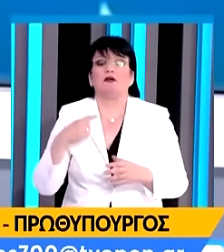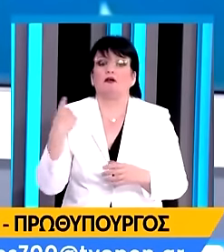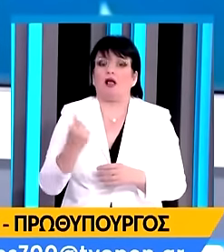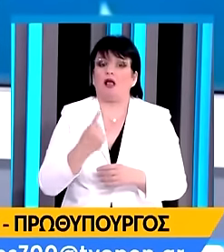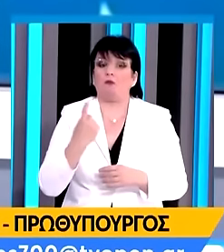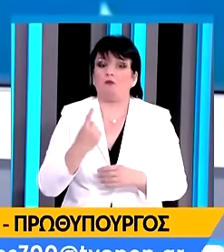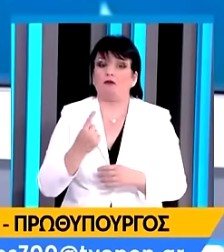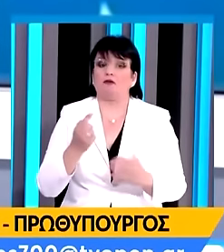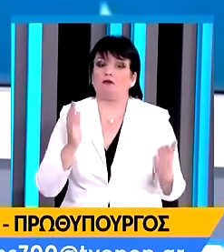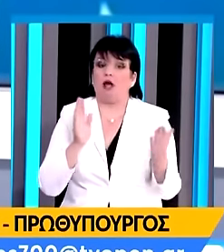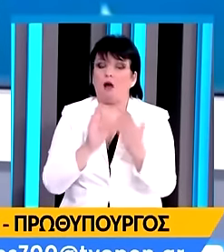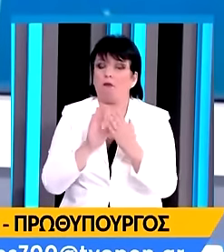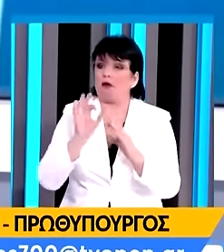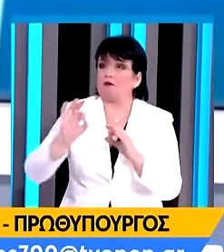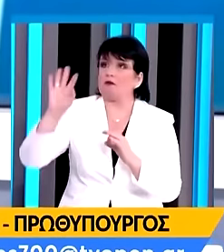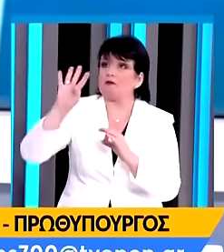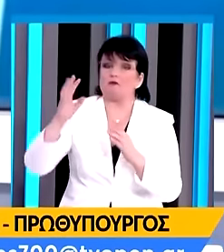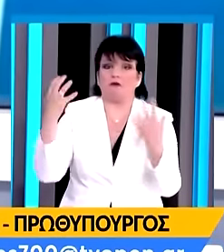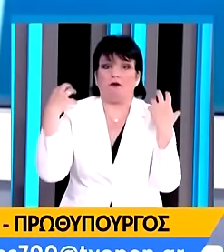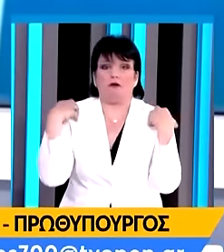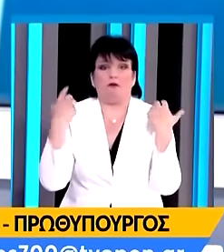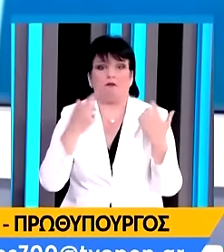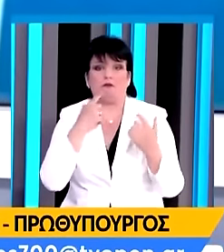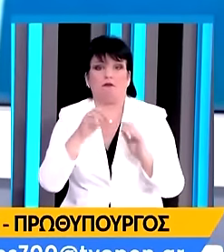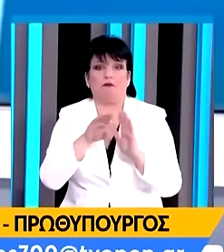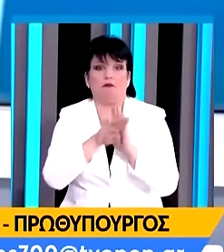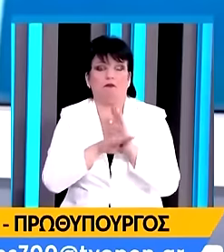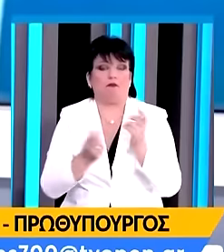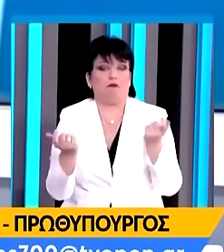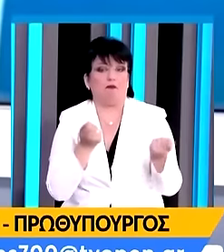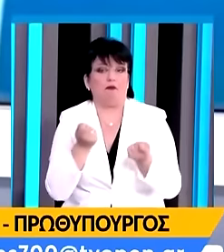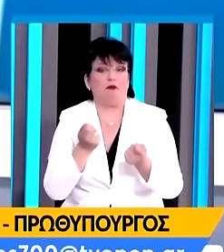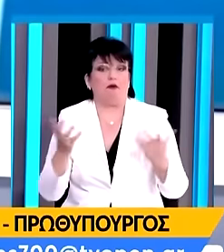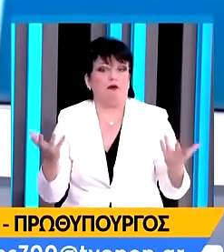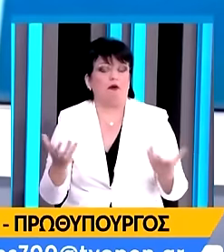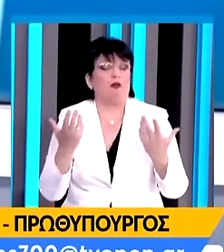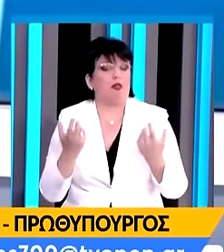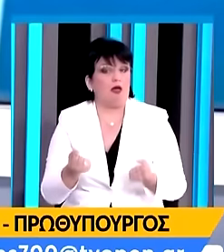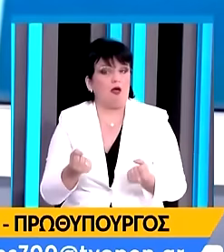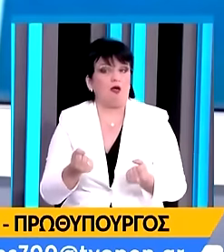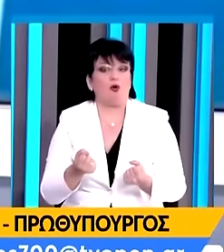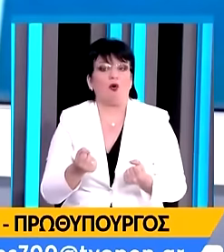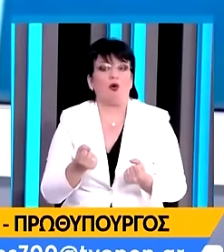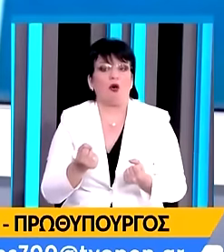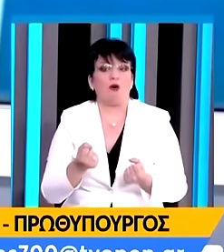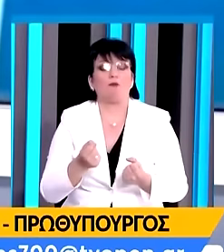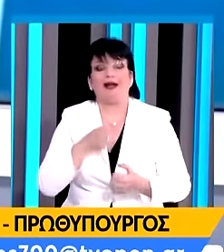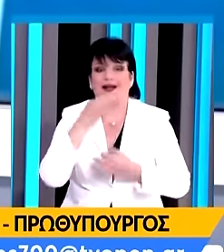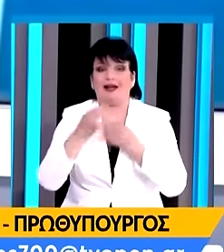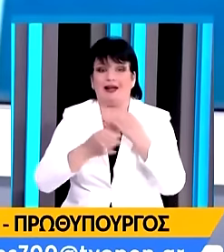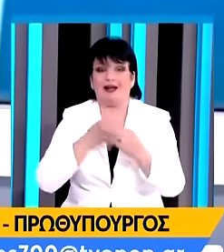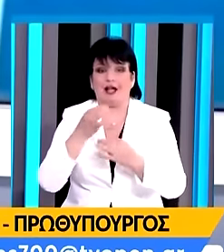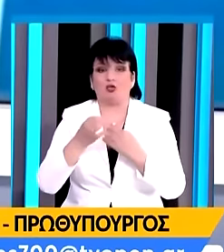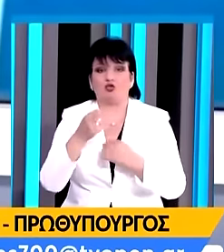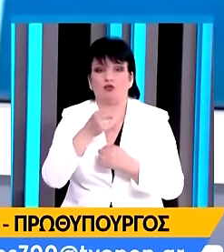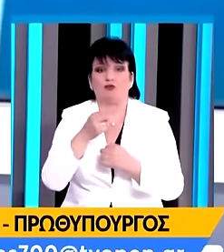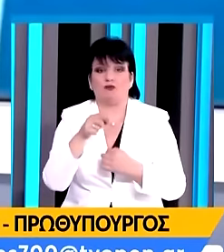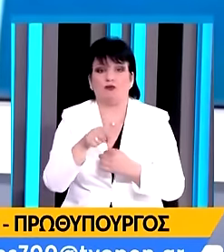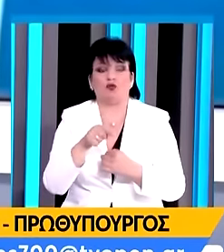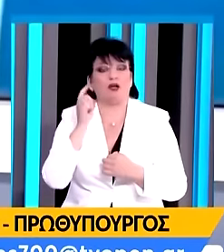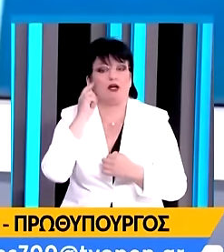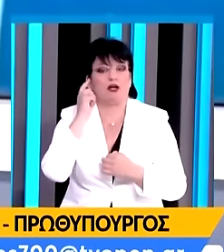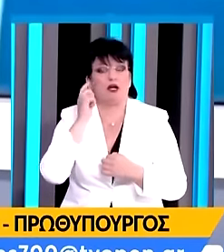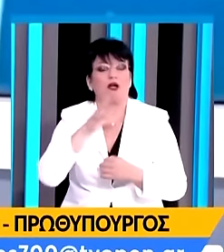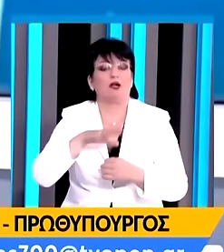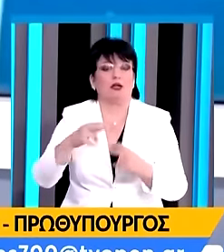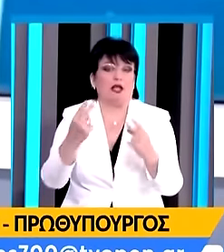απέναντι στα νησιά μας, στο οικοσύστημά μας, στους παράδειγμα. Ξέρετε, όταν φτιάχνουμε μια ζώνη, να το εξηγήσουμε και λίγο τι είναι αυτό, με απλά λόγια να το καταλάβουν